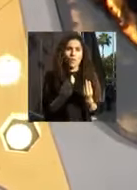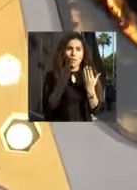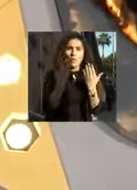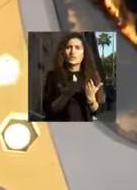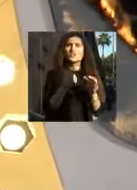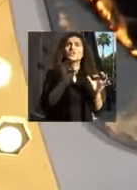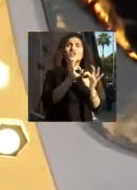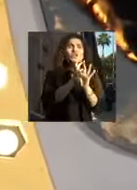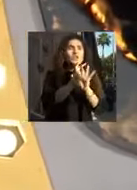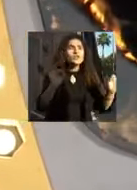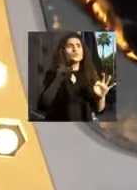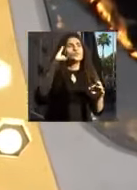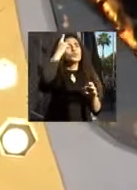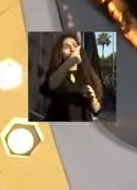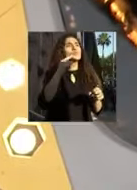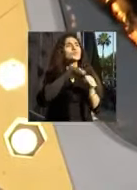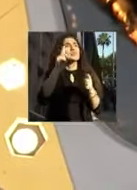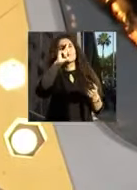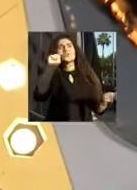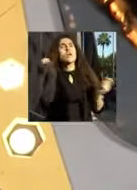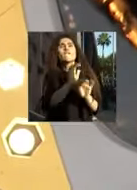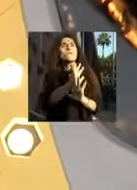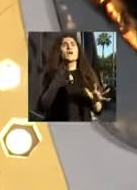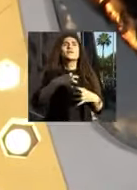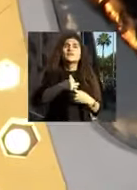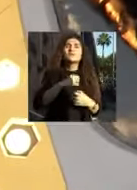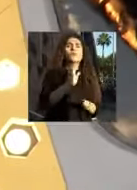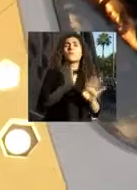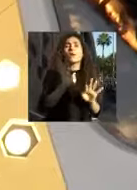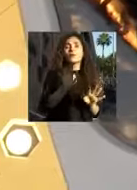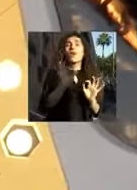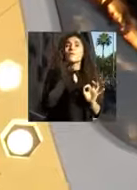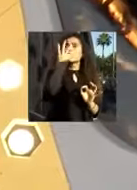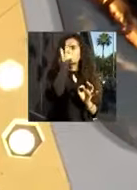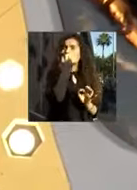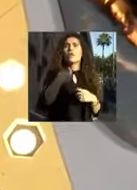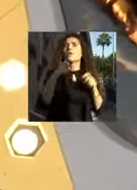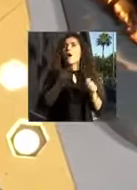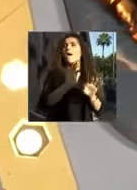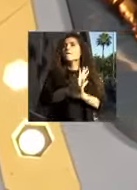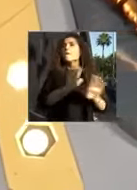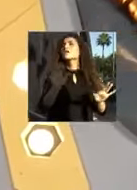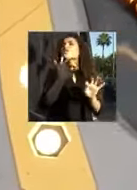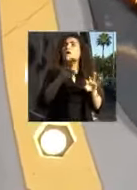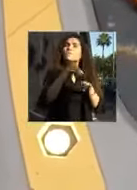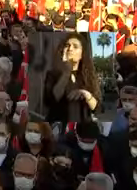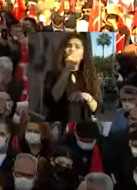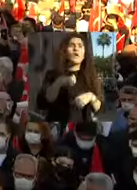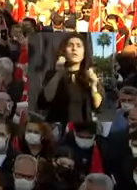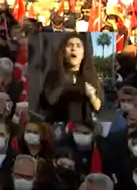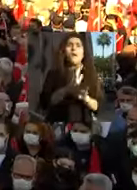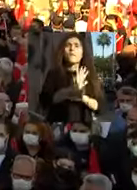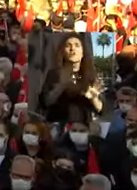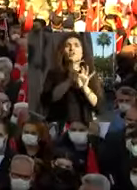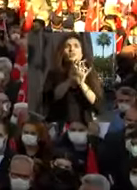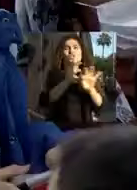Hiç yüzümüzü çevirmedik, hiç yüksünmedik, hiç surat yapmadık, hiç parmak sallamadık, hiç